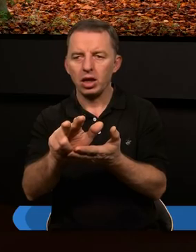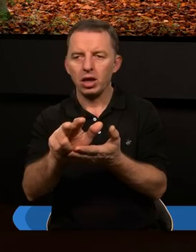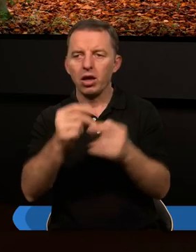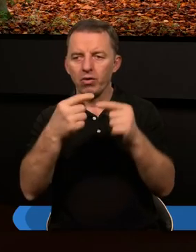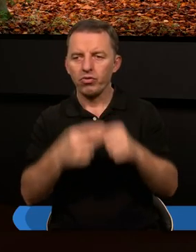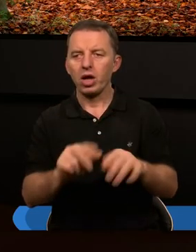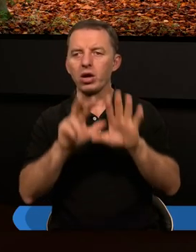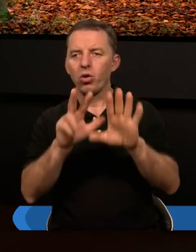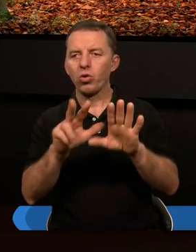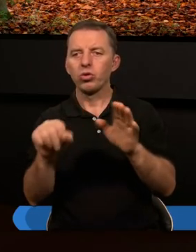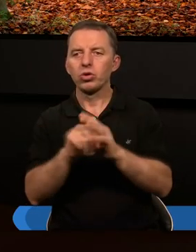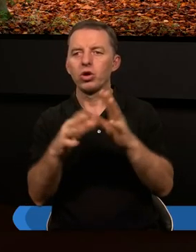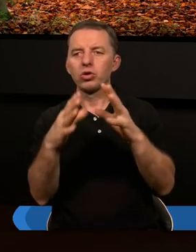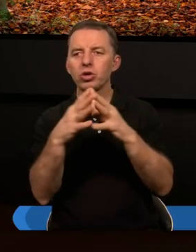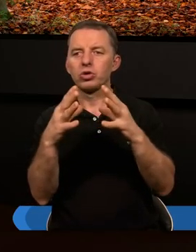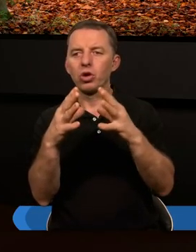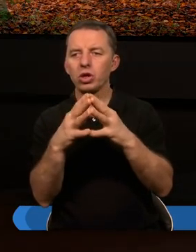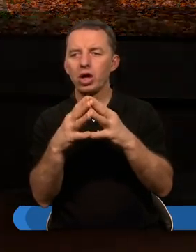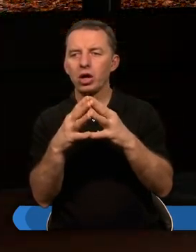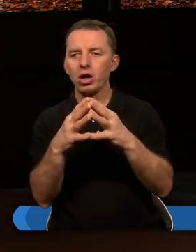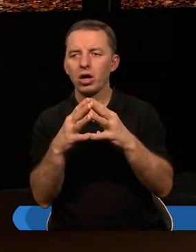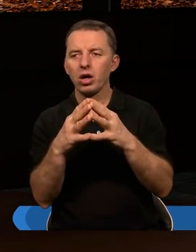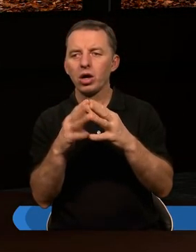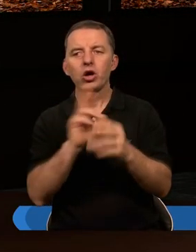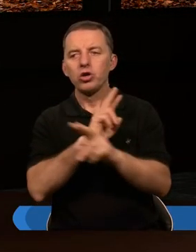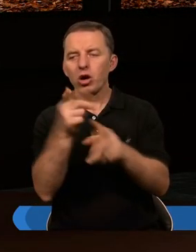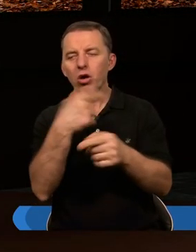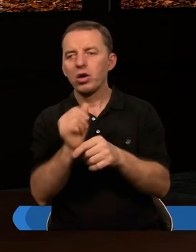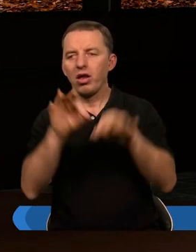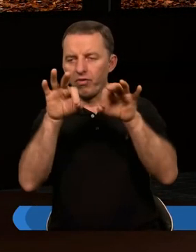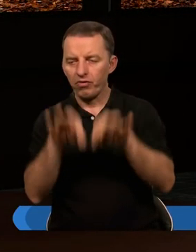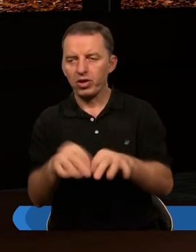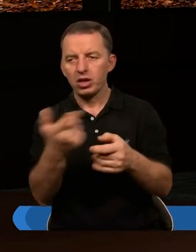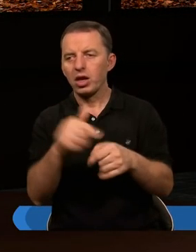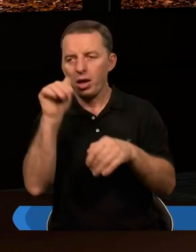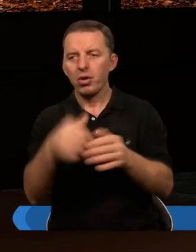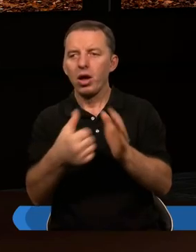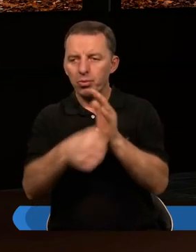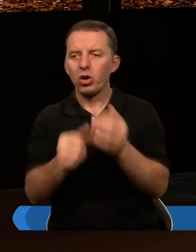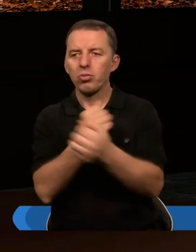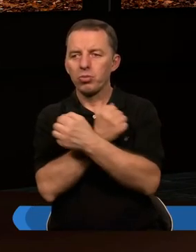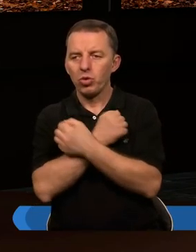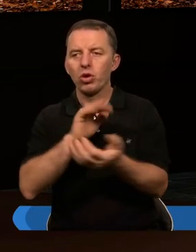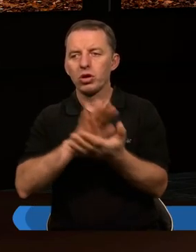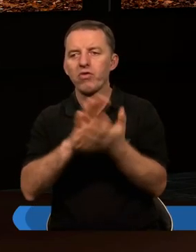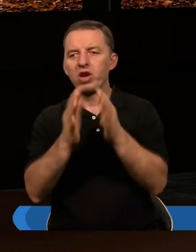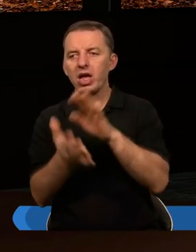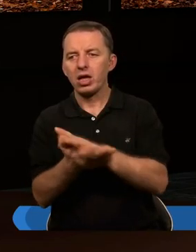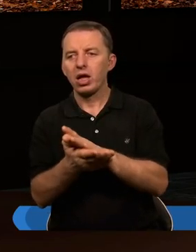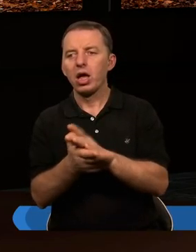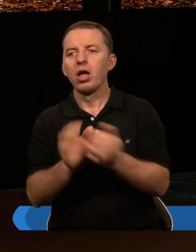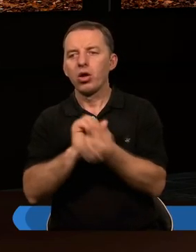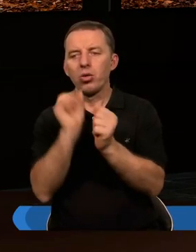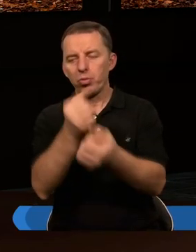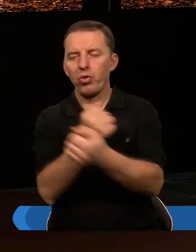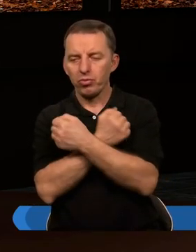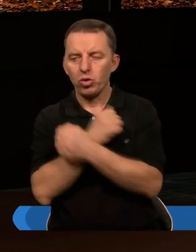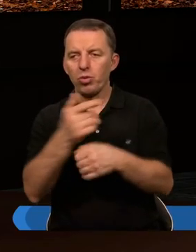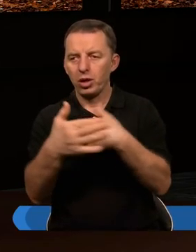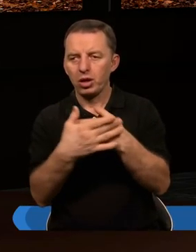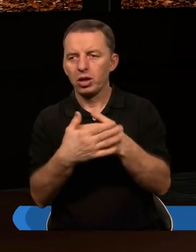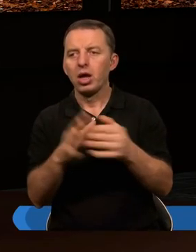od wersetu ósmego do dziesiątego. Nikomu nic winni nie bądźcie prócz miłości wzajemnej. Kto bowiem miłuje